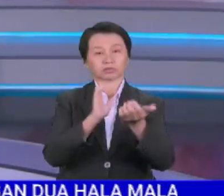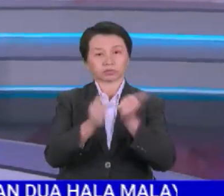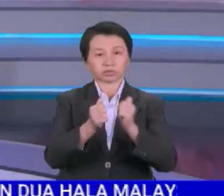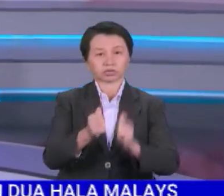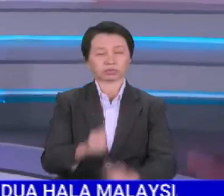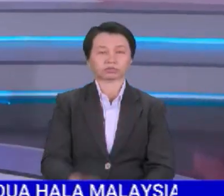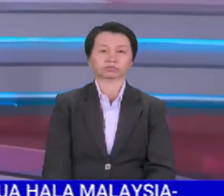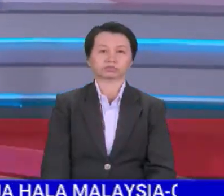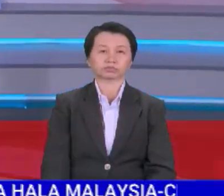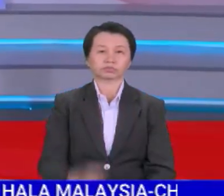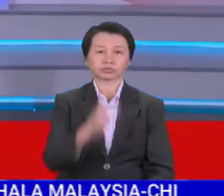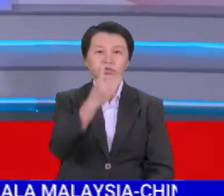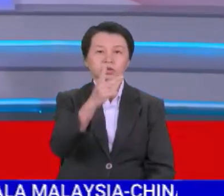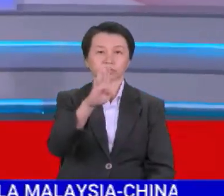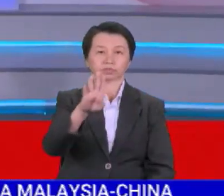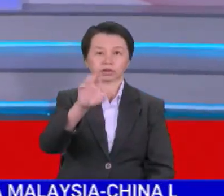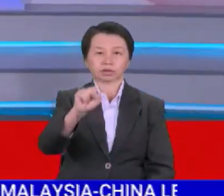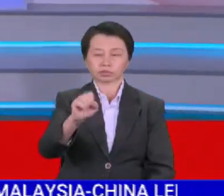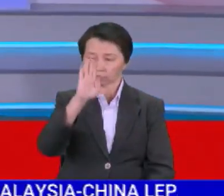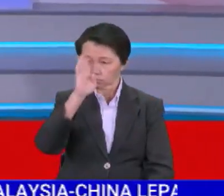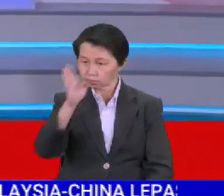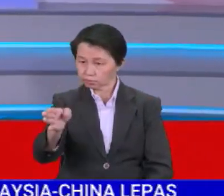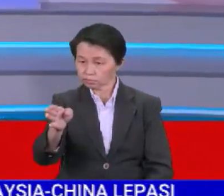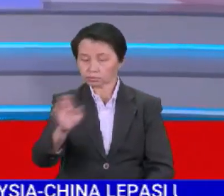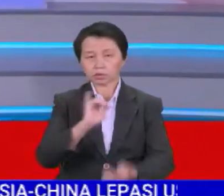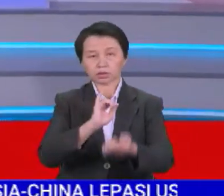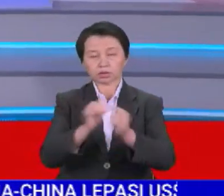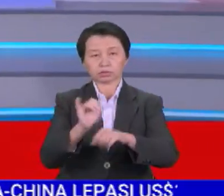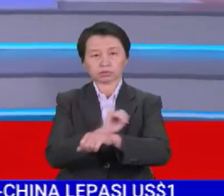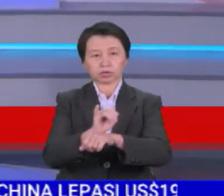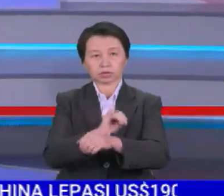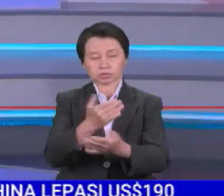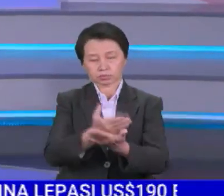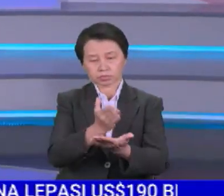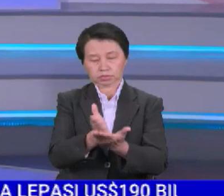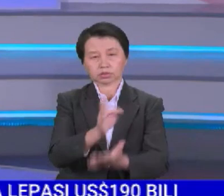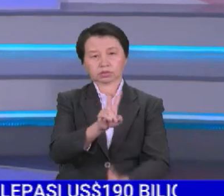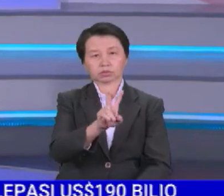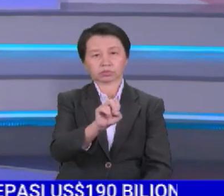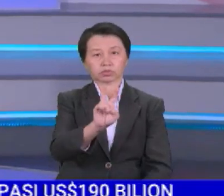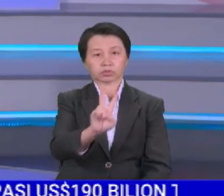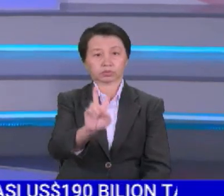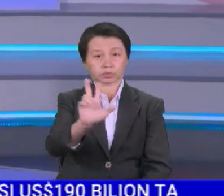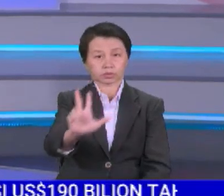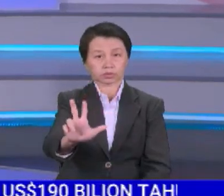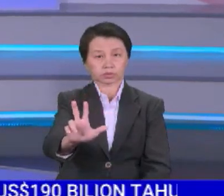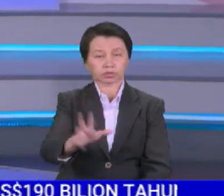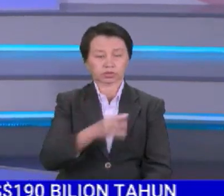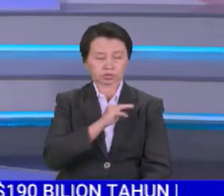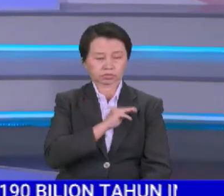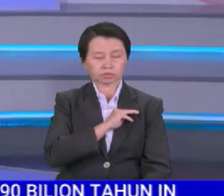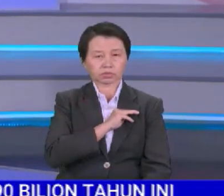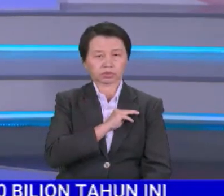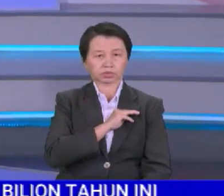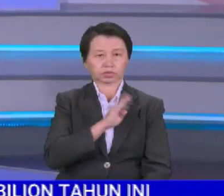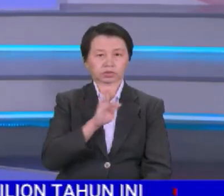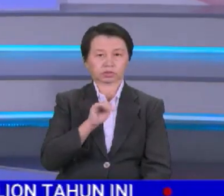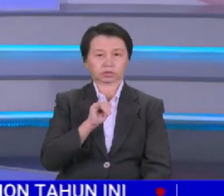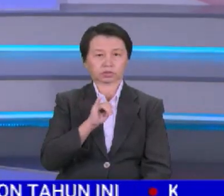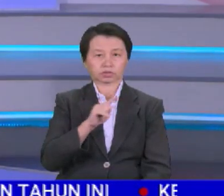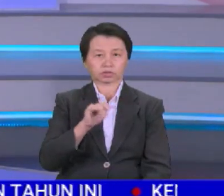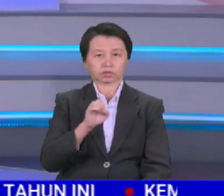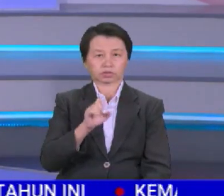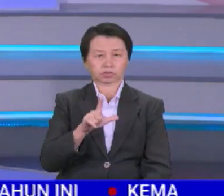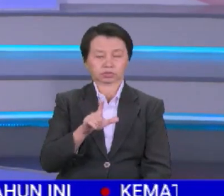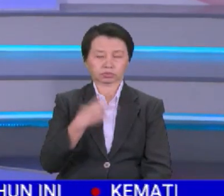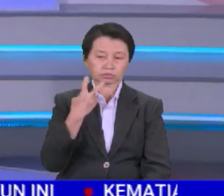Kementerian Belia dan Sukan memberi fokus menghidupkan industri sukan negara menjelang bajet 2023. Menterinya Dato' Sri Ahmad Faizal Azmoh berkata